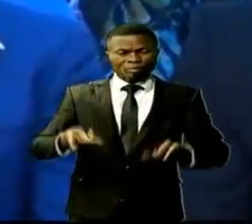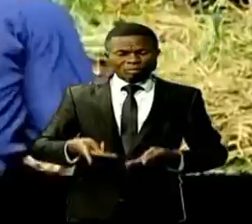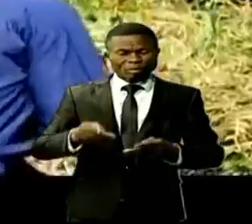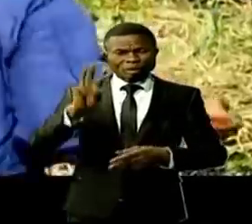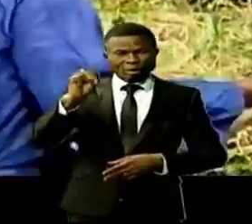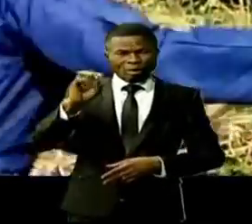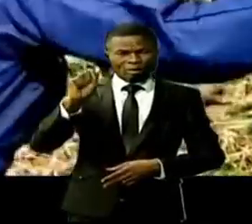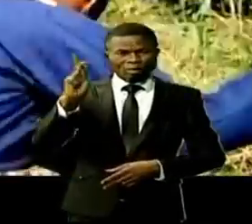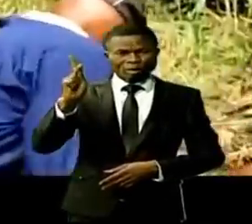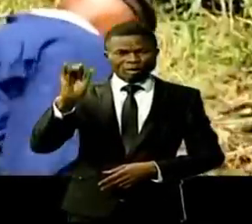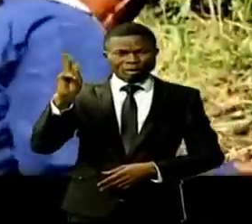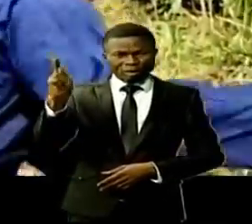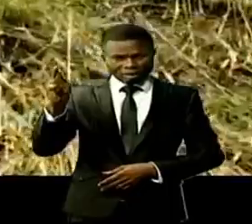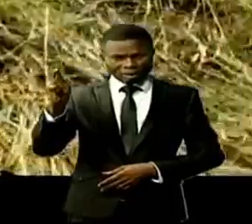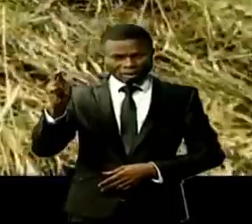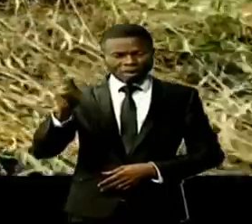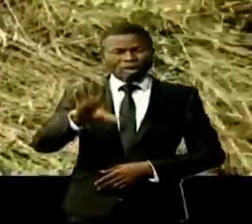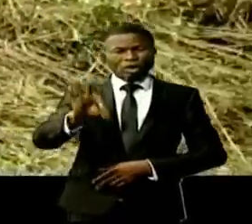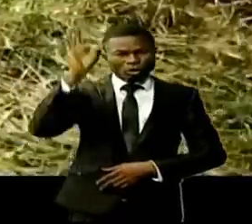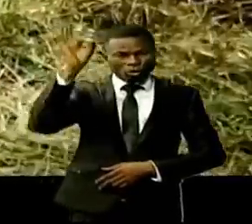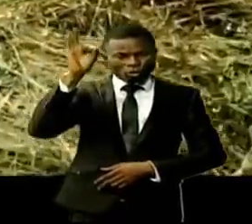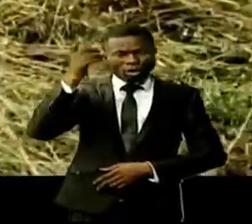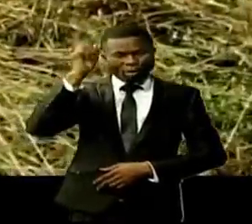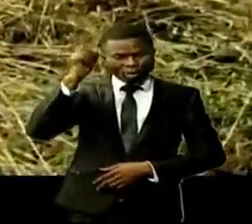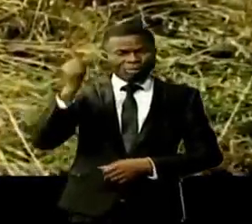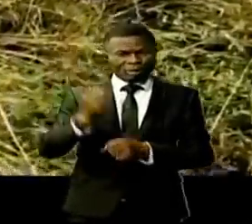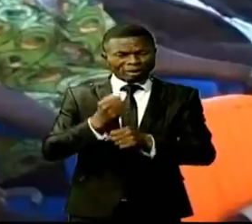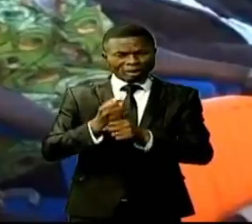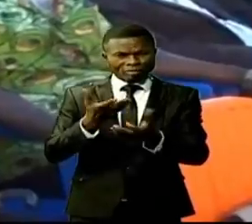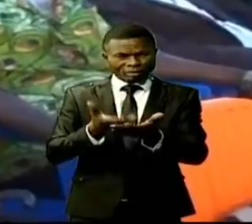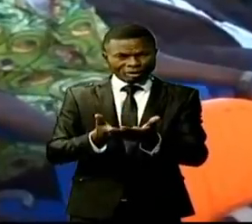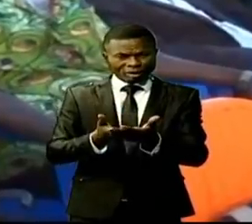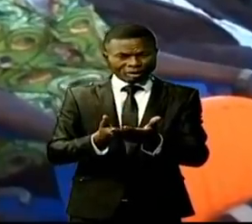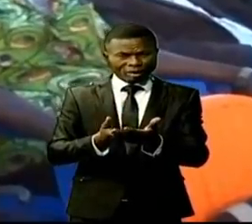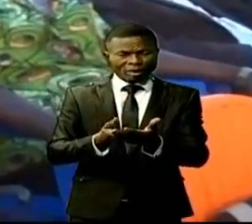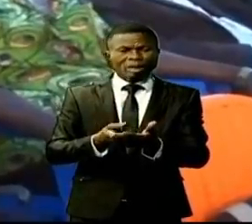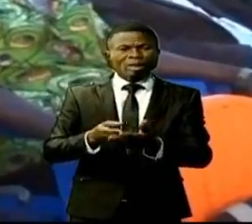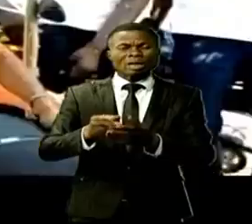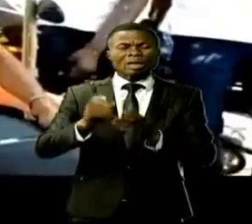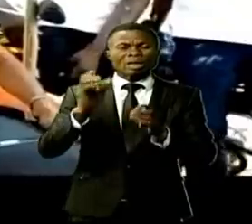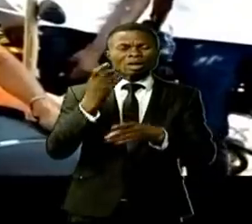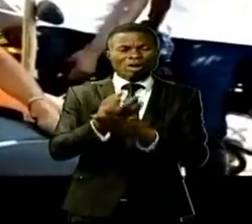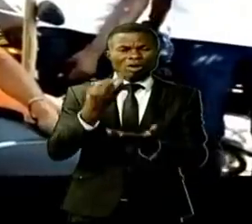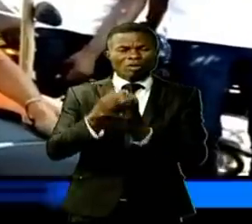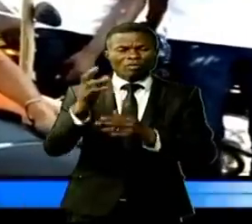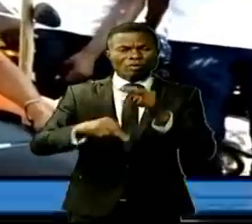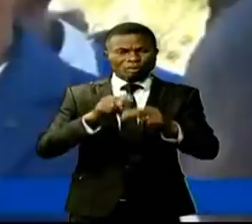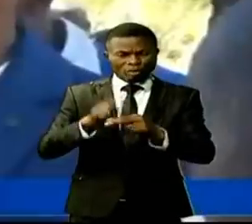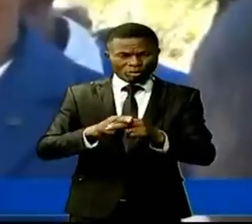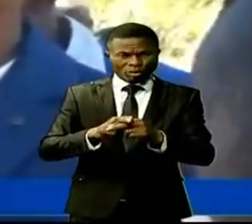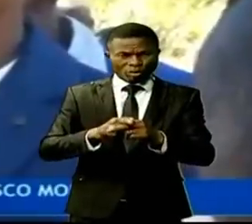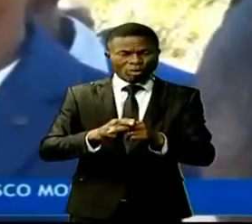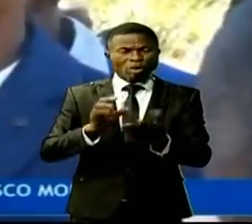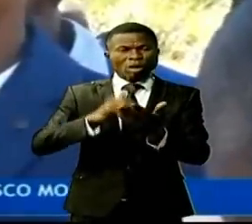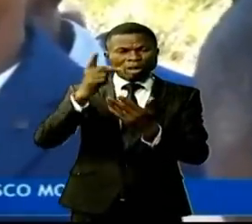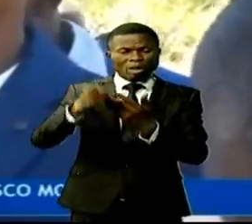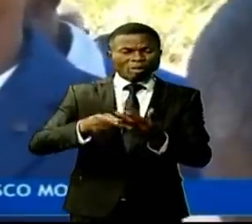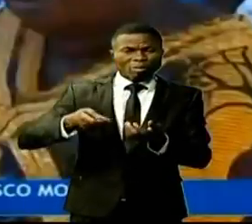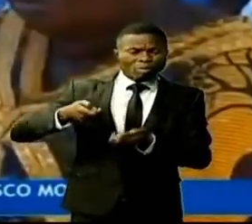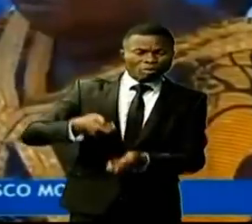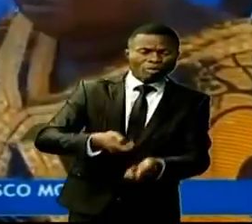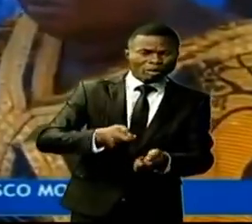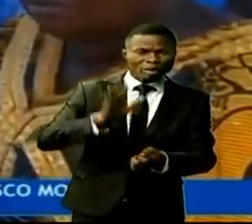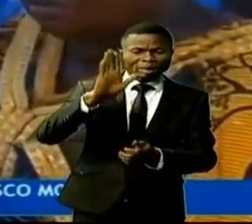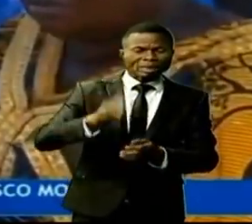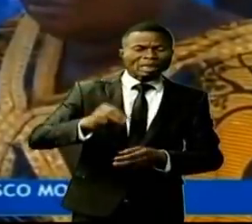à Lissala qui a été retenu pour cette première expérience. L'antenne provinciale du Fonds forestier national se propose de planter 5 hectares